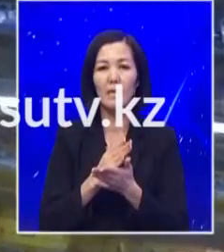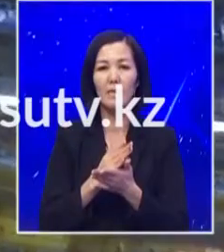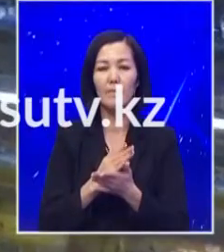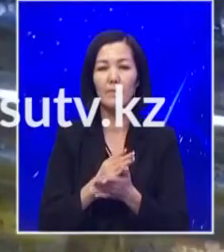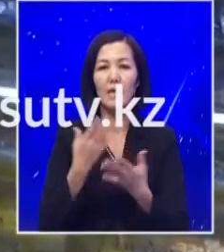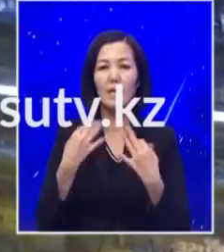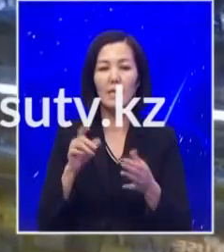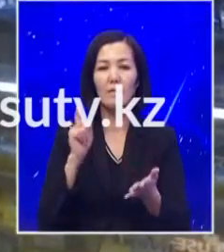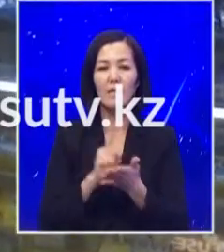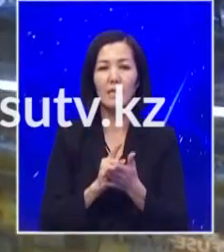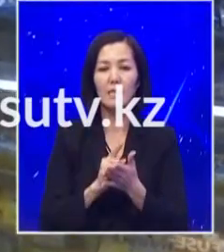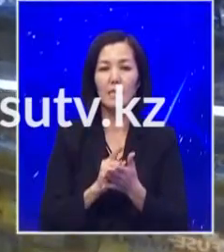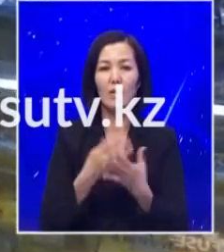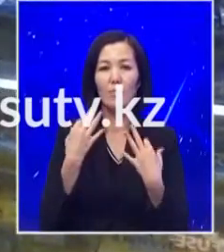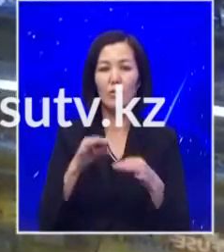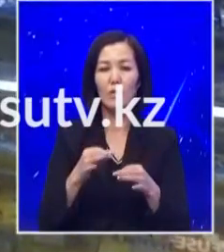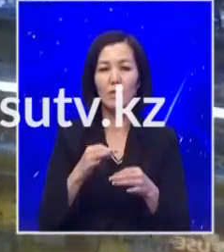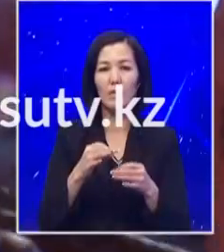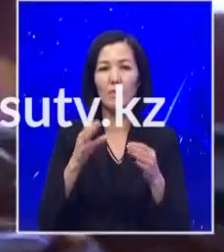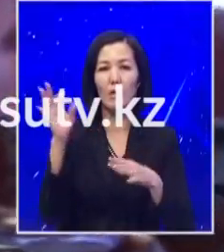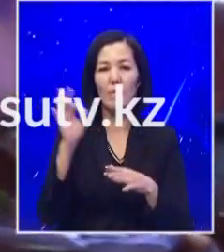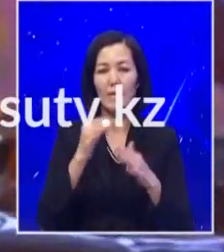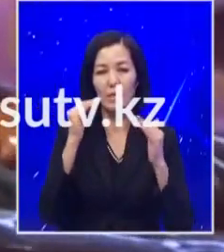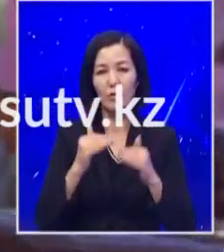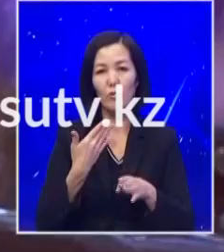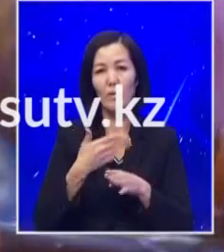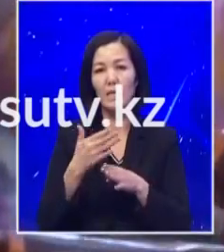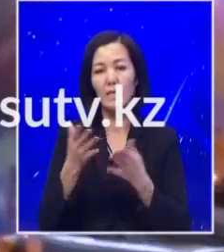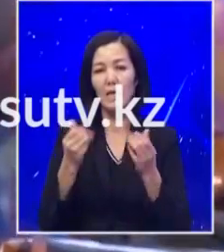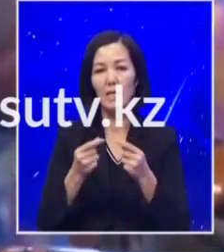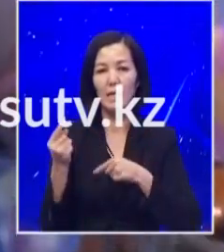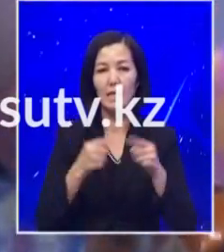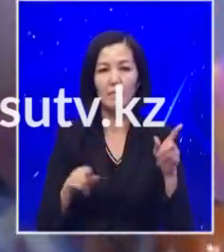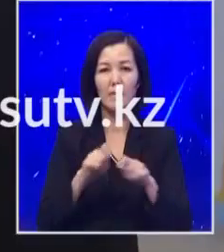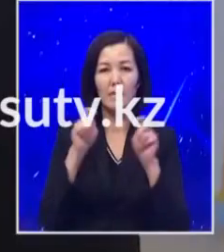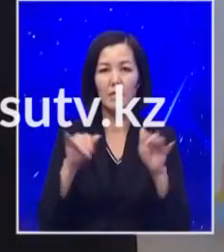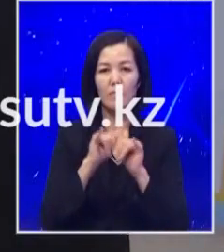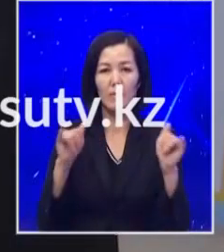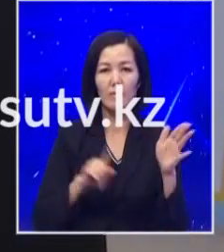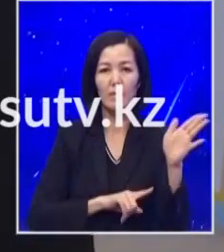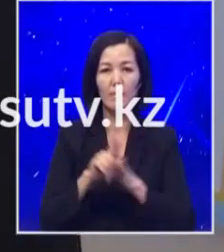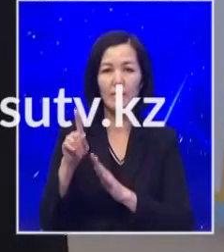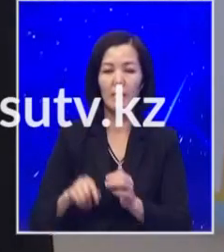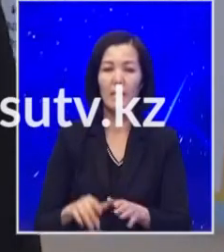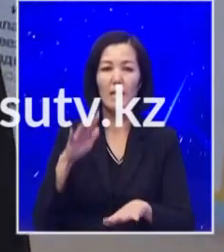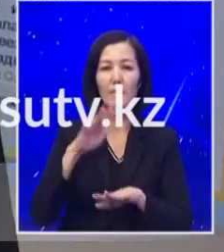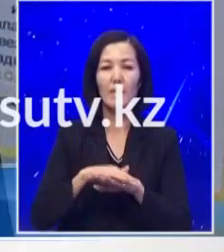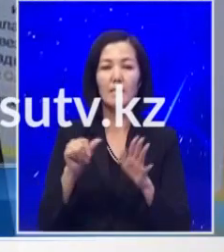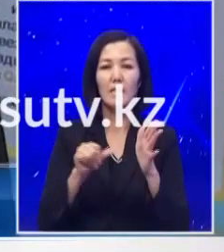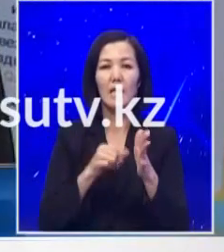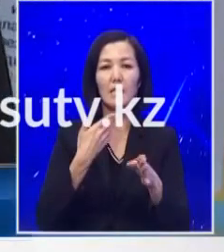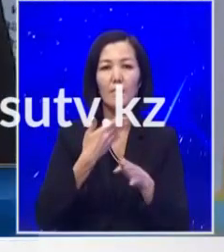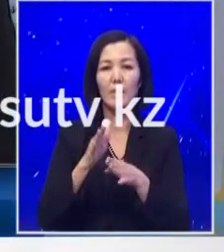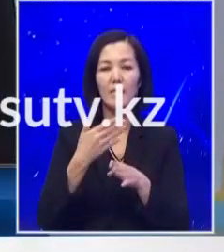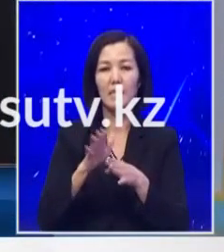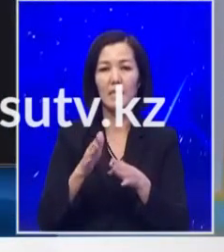салықтан босатылып, үстемақысы төмен несие алды. Істерін ілгерілетіп, кәсіптерін дөңгелетті. Банктерден 6%-тік